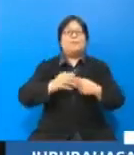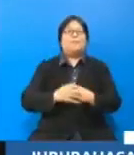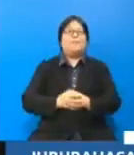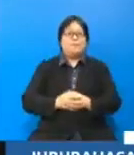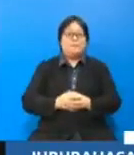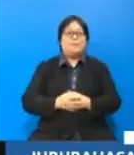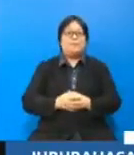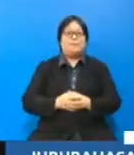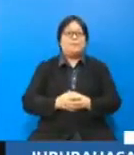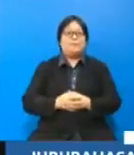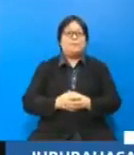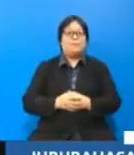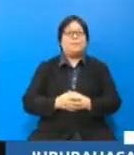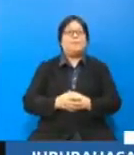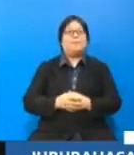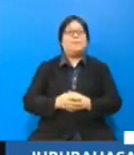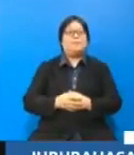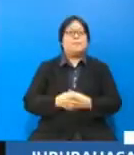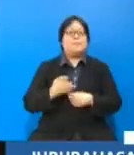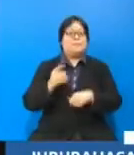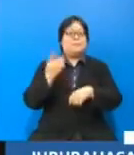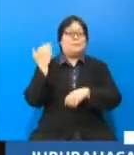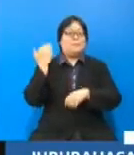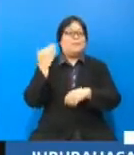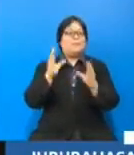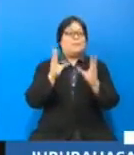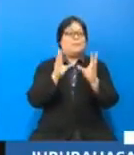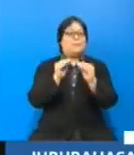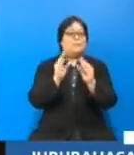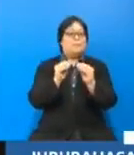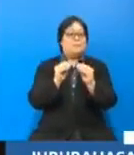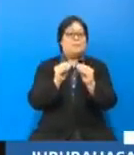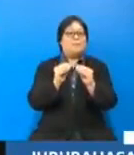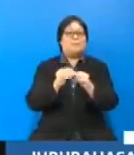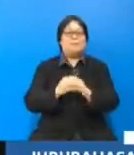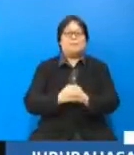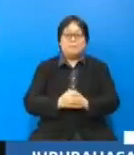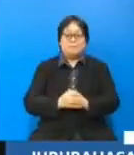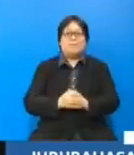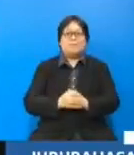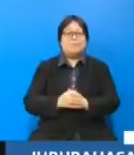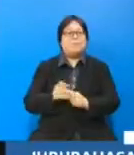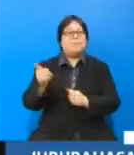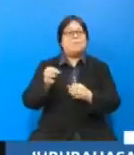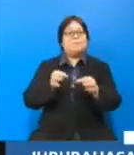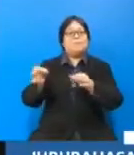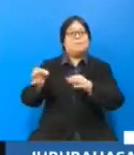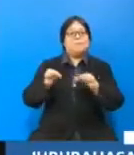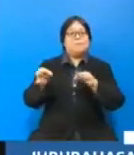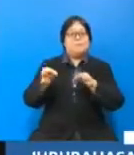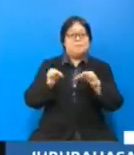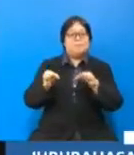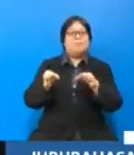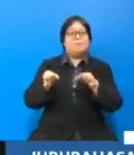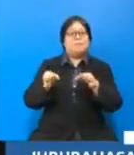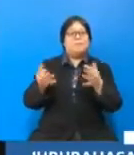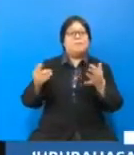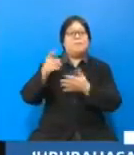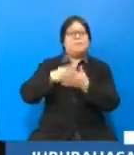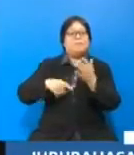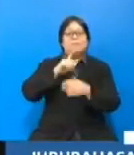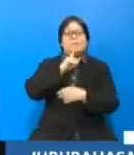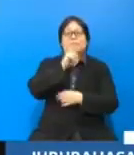Kingdom, mengambil kesempatan mesyuarat kita tempoh hari untuk menerangkan sedikit sebanyak